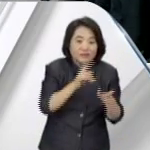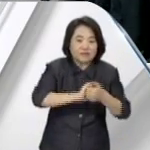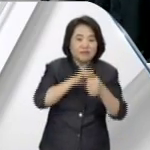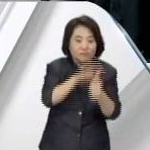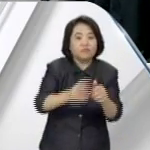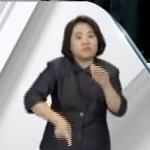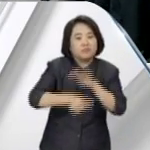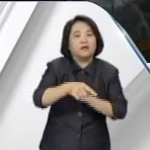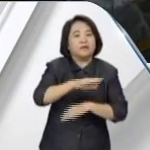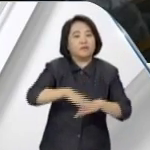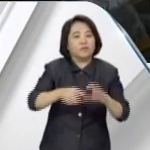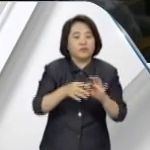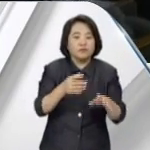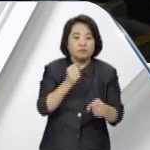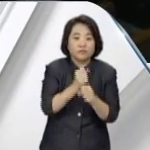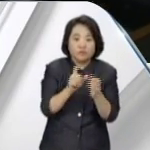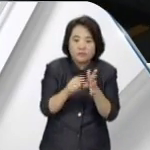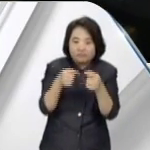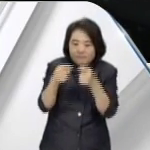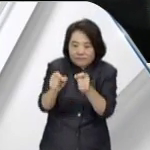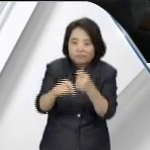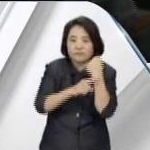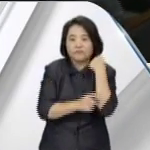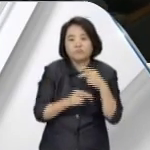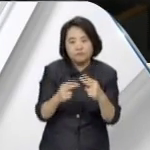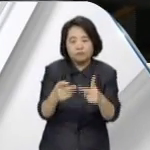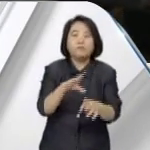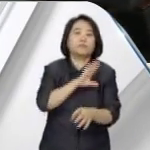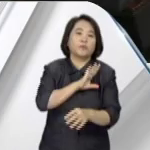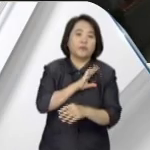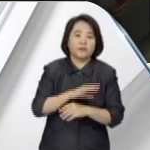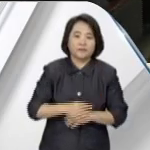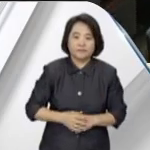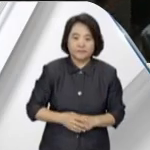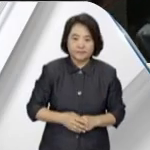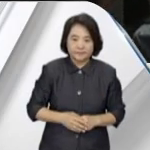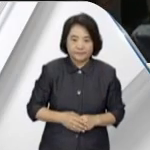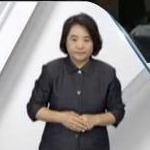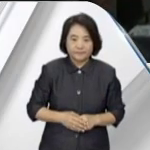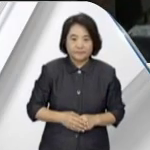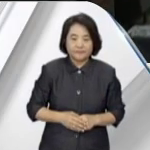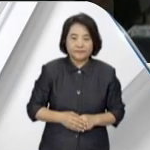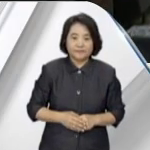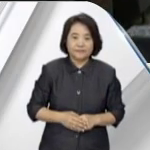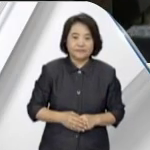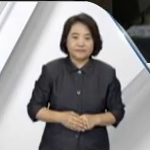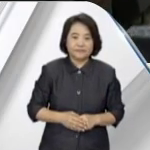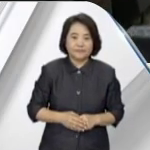外国是做到工大公司的守法精神。下个新闻请准前奏，特别报道。